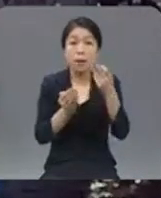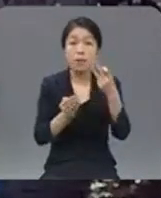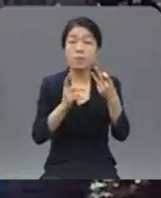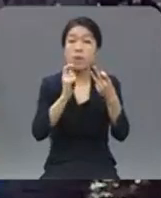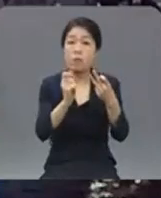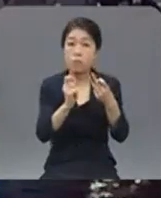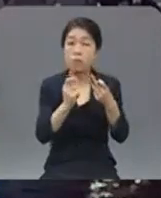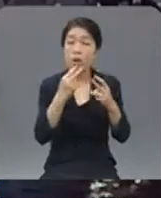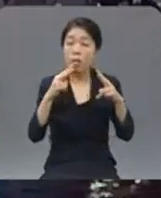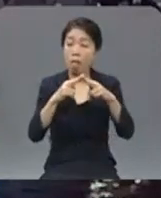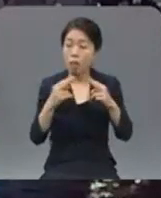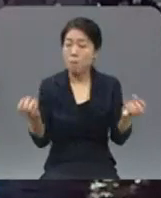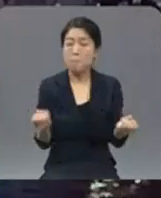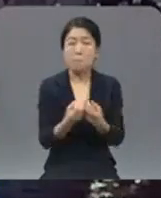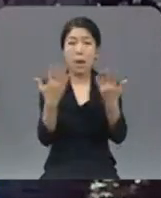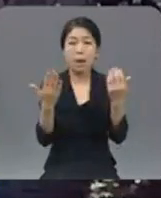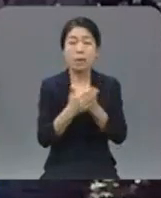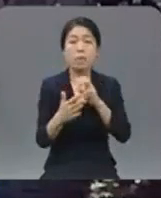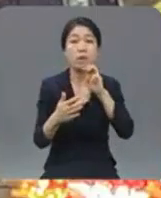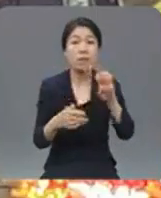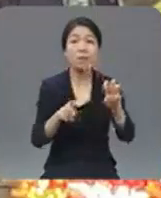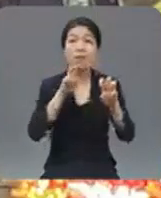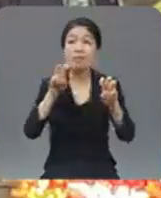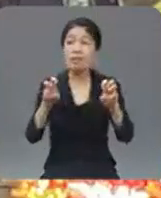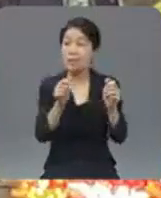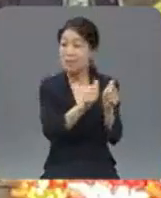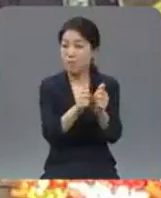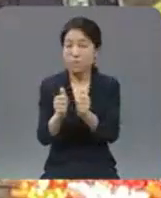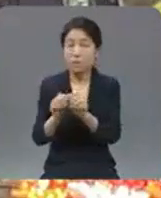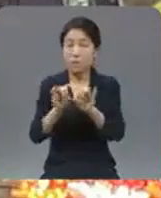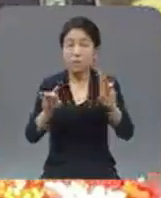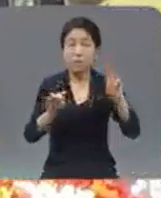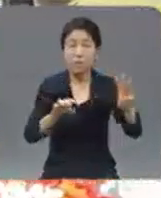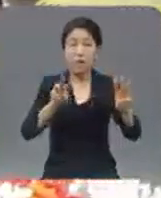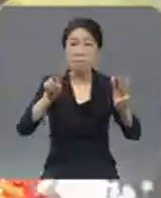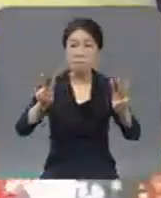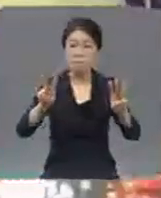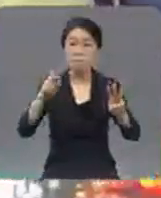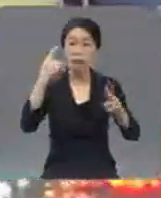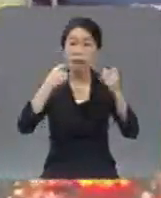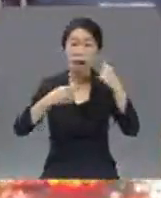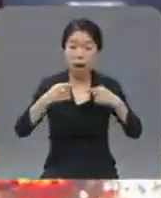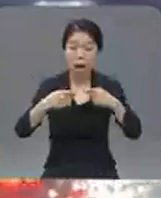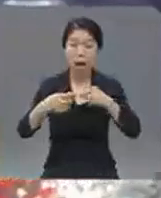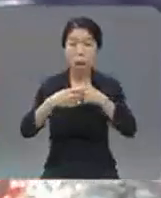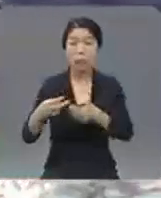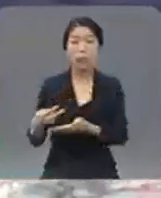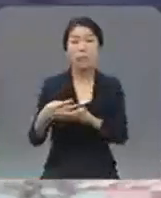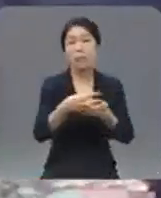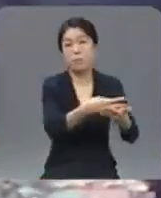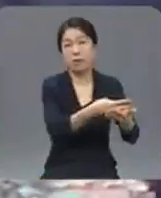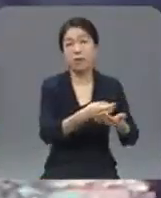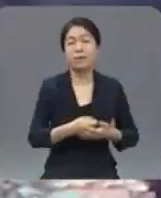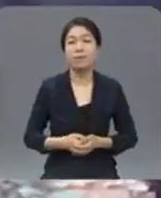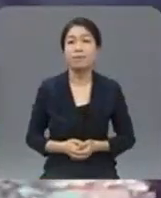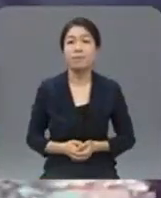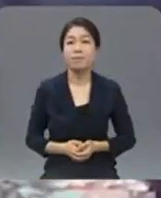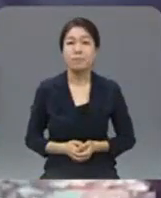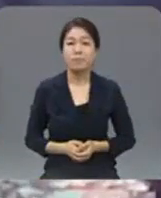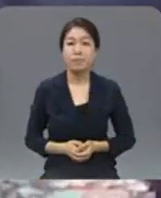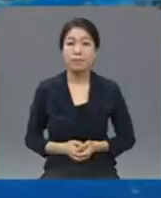어선의 배터리가 폭발해 30대와 20대 남성이 각각 3도와 2도 화상을 입고 병원으로 옮겨졌습니다